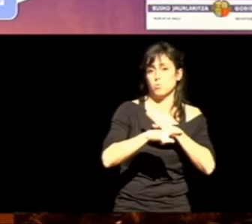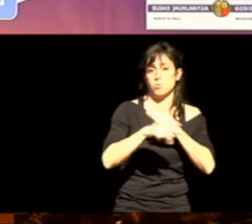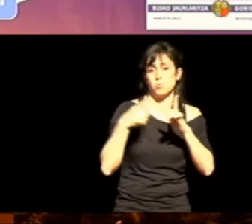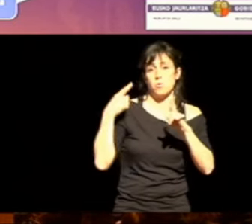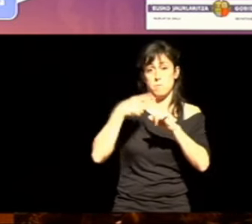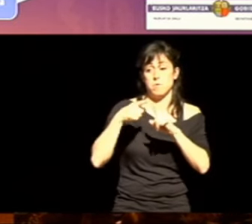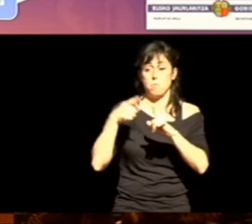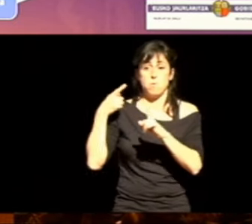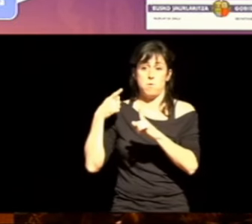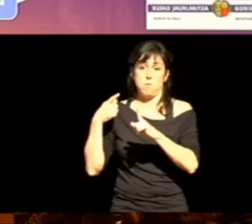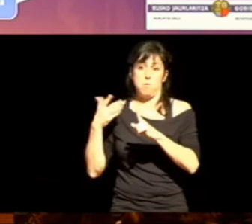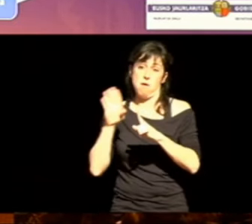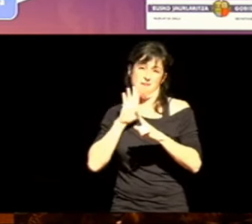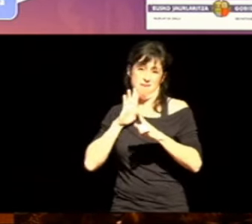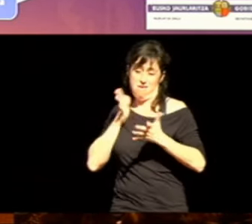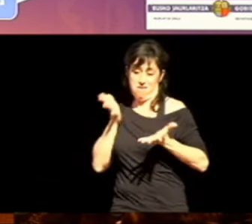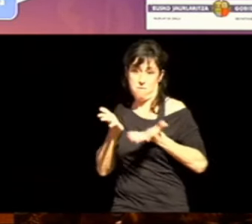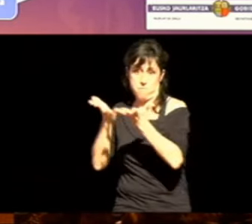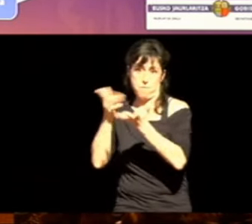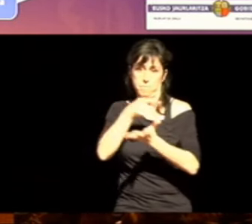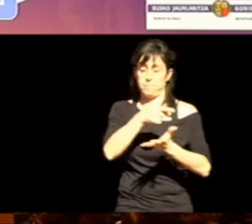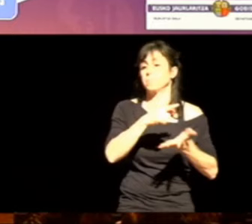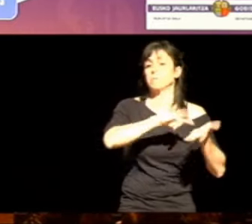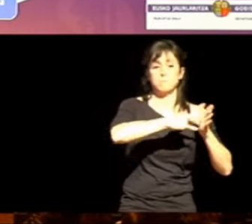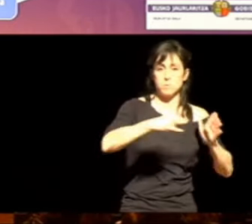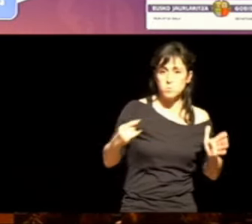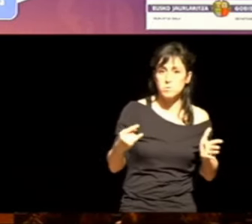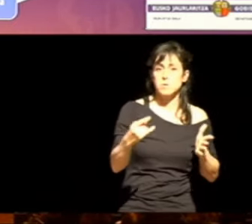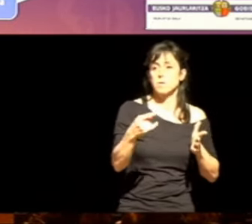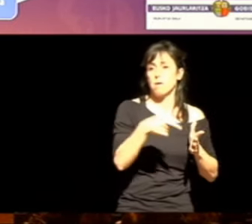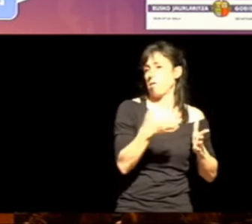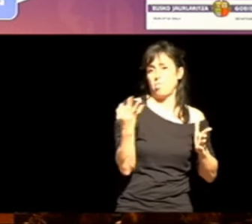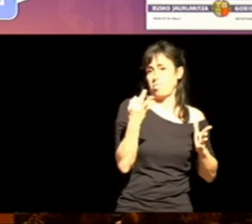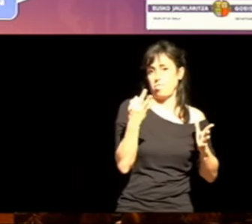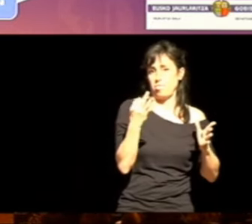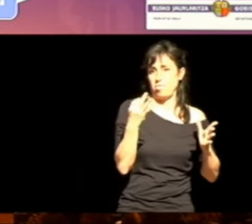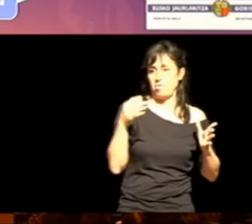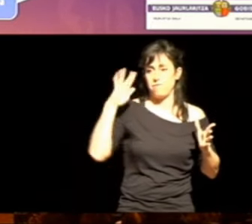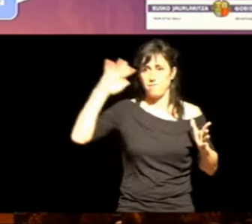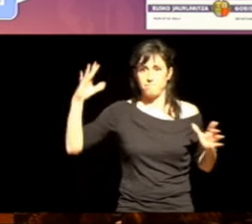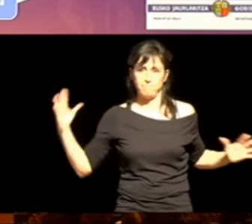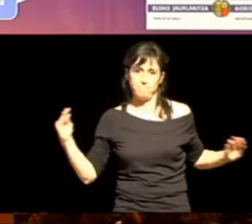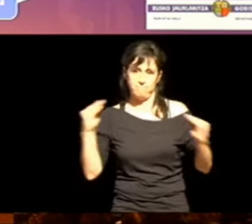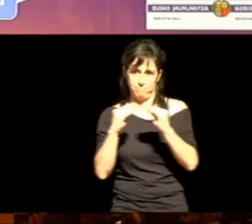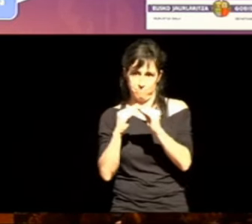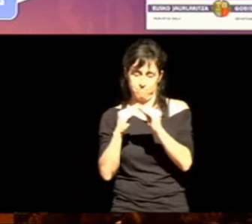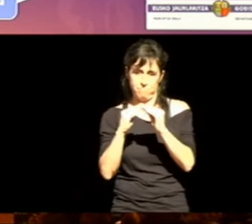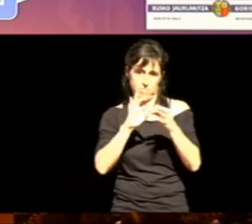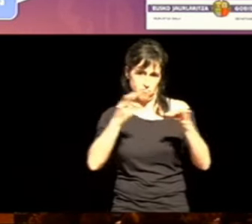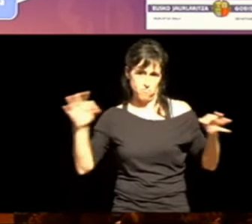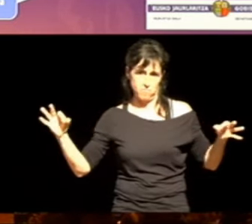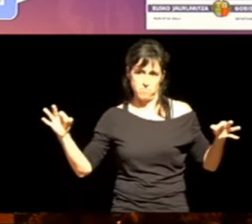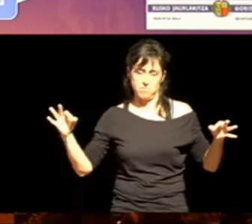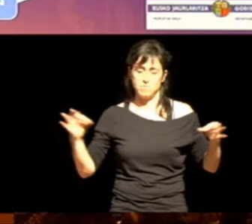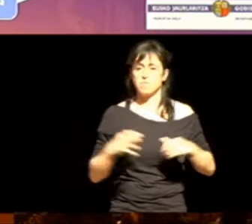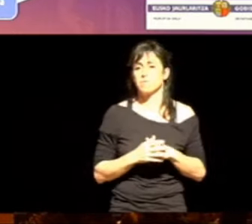antolakuntza, funtzionamendua eta baitaren metodologia horiek koherenteak izan behar dira egin ditugun edo planteatu